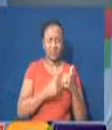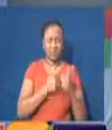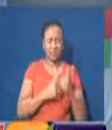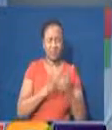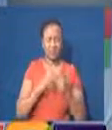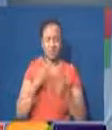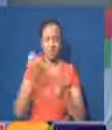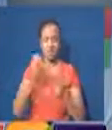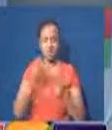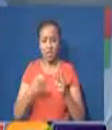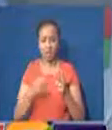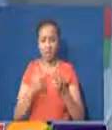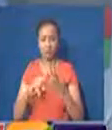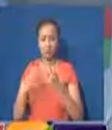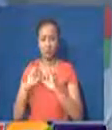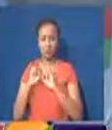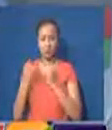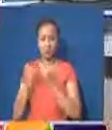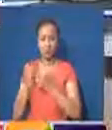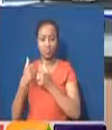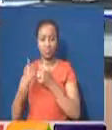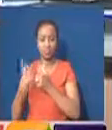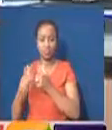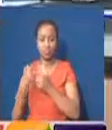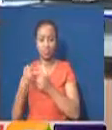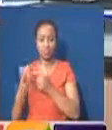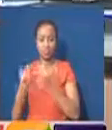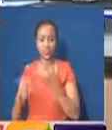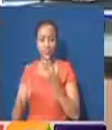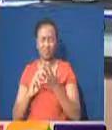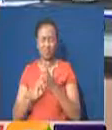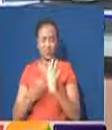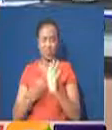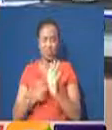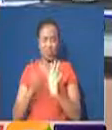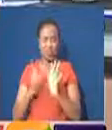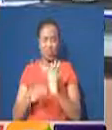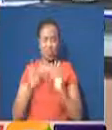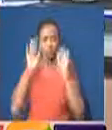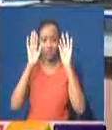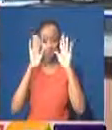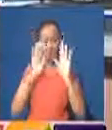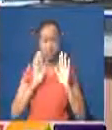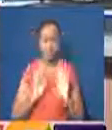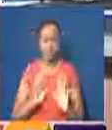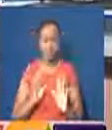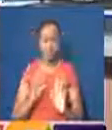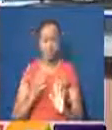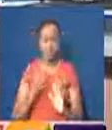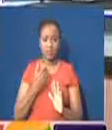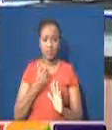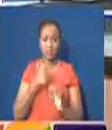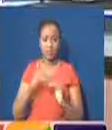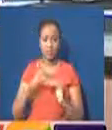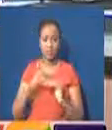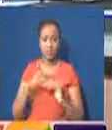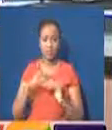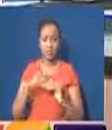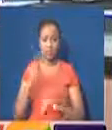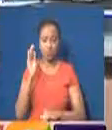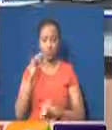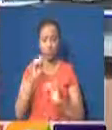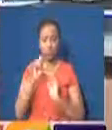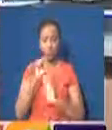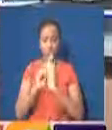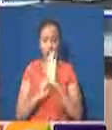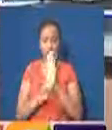sanaa, social science na kadhalika. Hivi ingekuwa ni afadhali kulingana na Kahindi Muli tuwe na masomo mengi zaidi katika ngazi hii, ndipo iwe